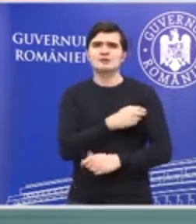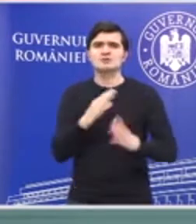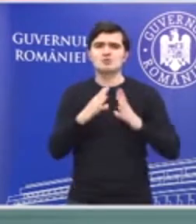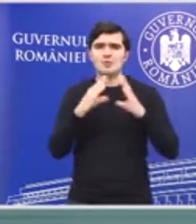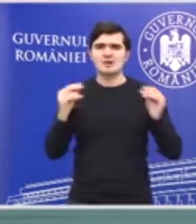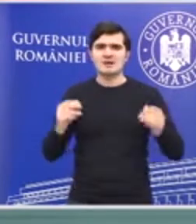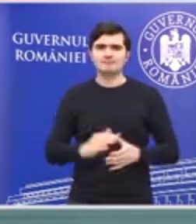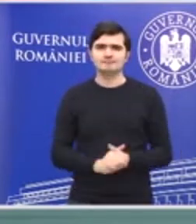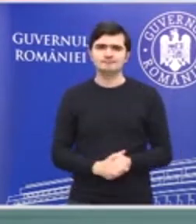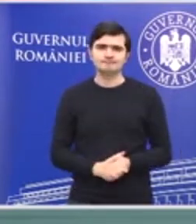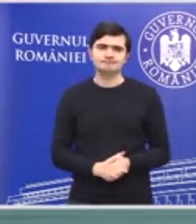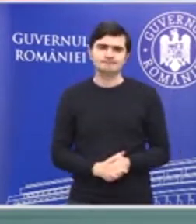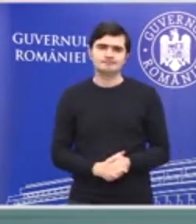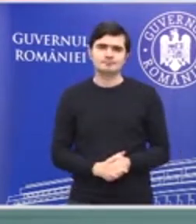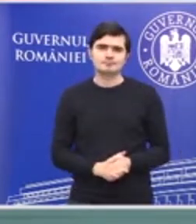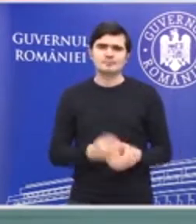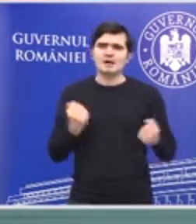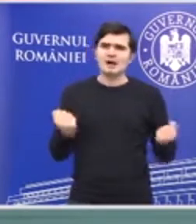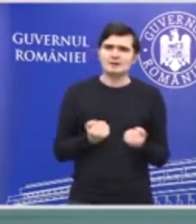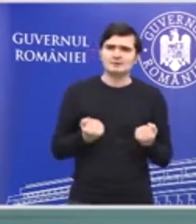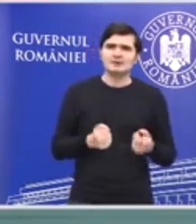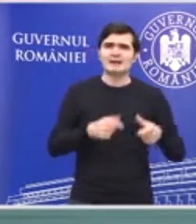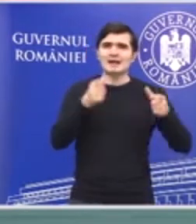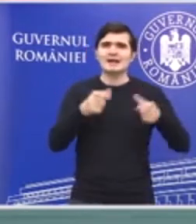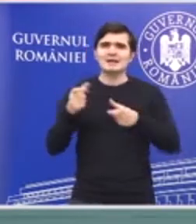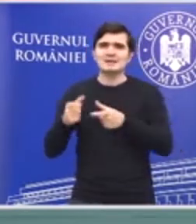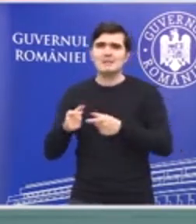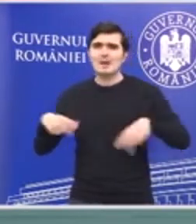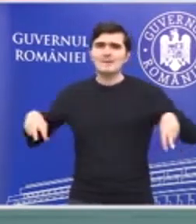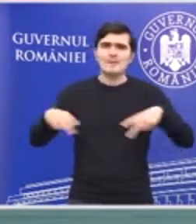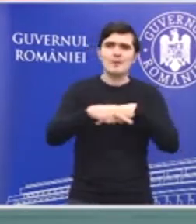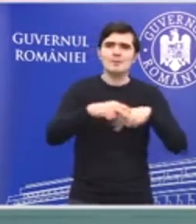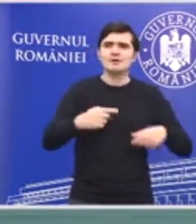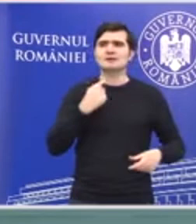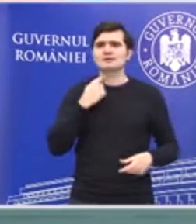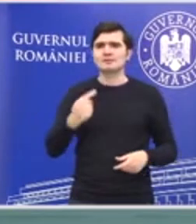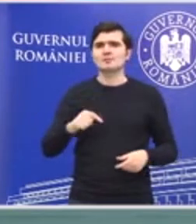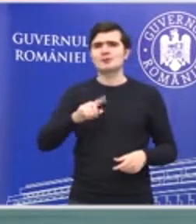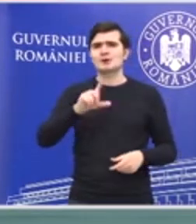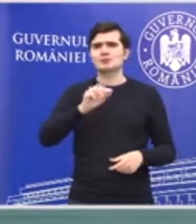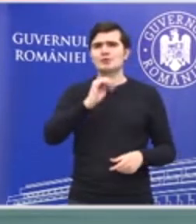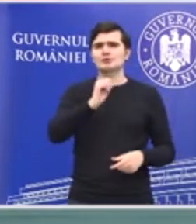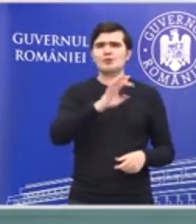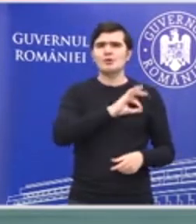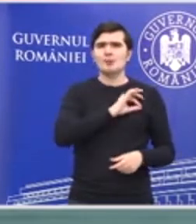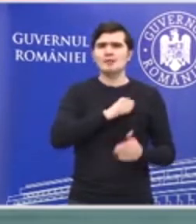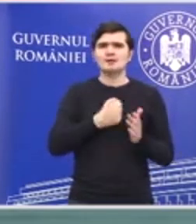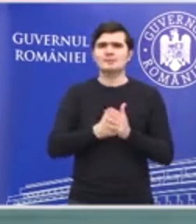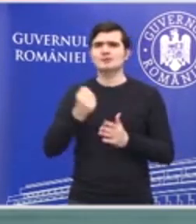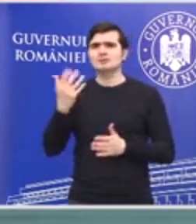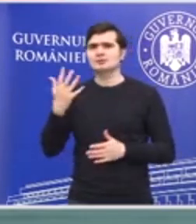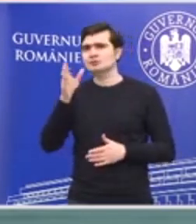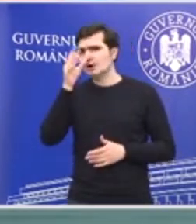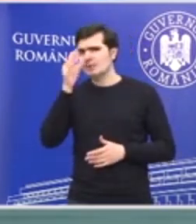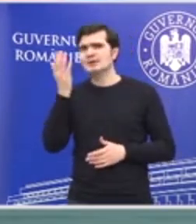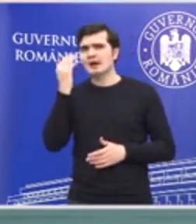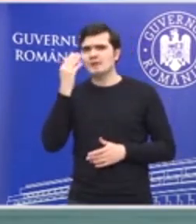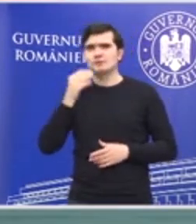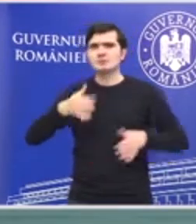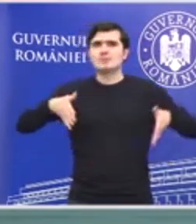național. Activitatea echipelor mobile în săptămâna 29 martie-5 aprilie au fost în